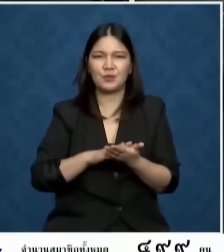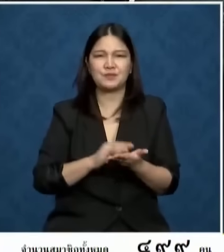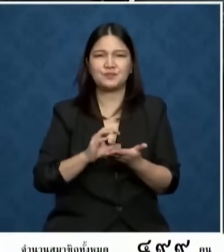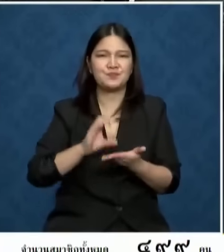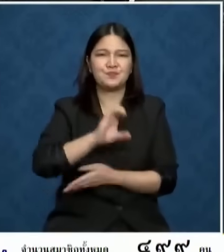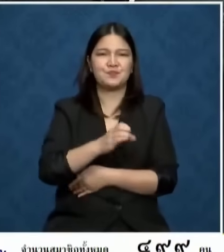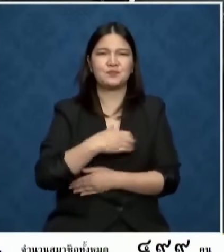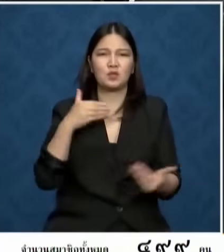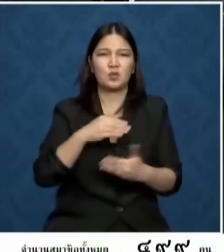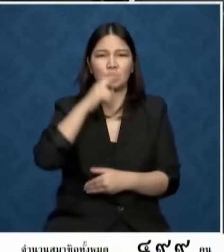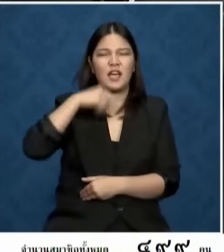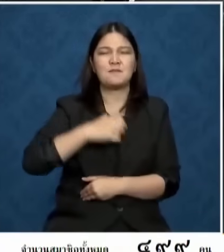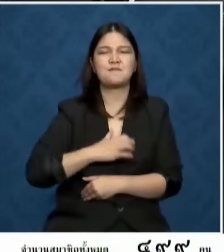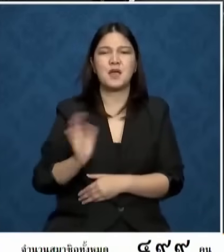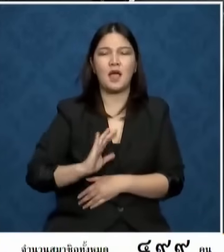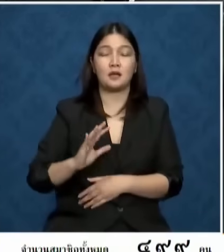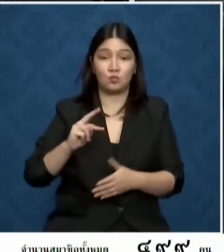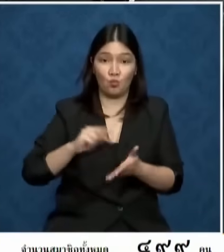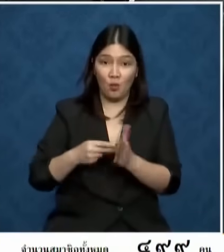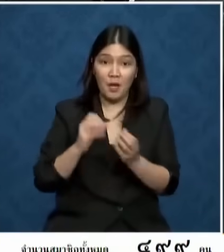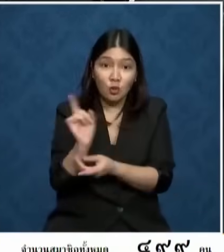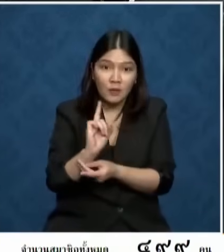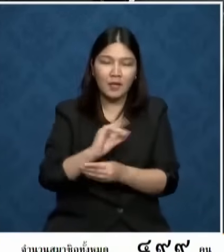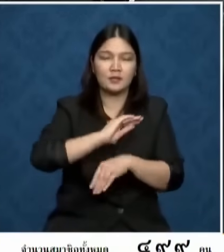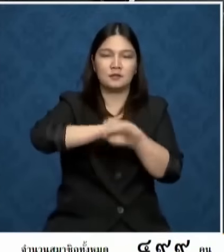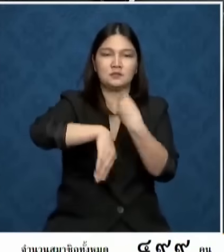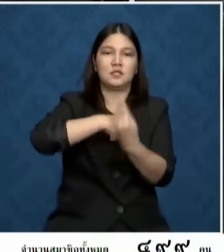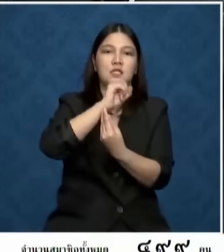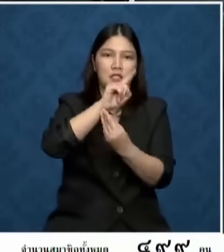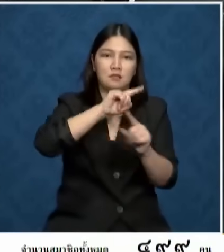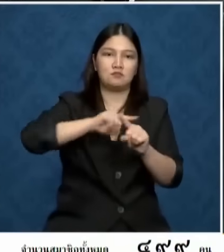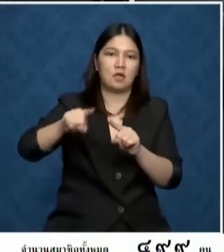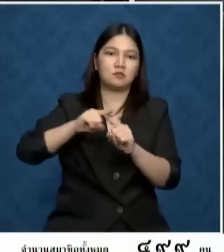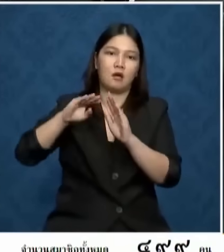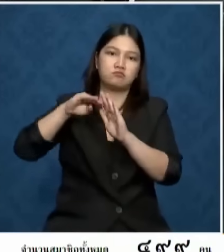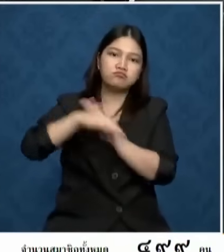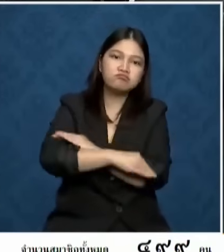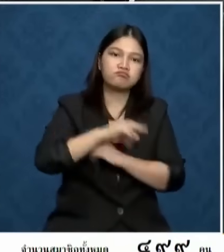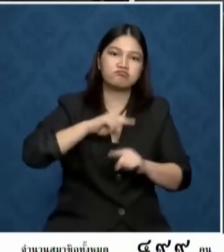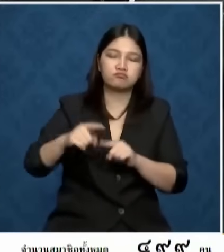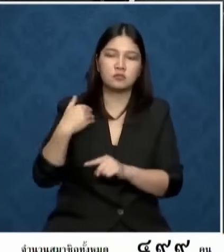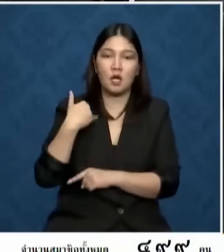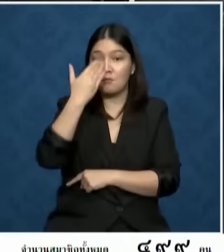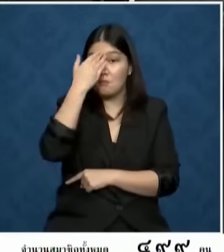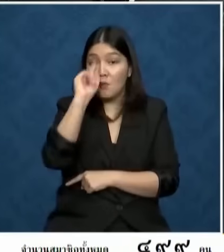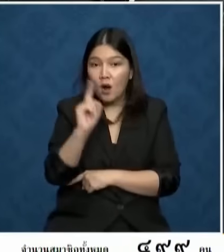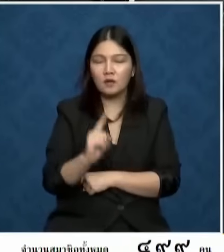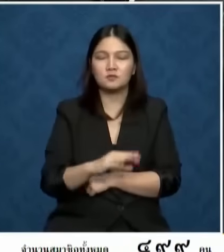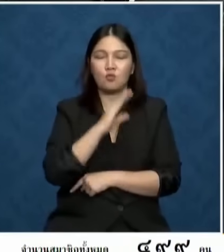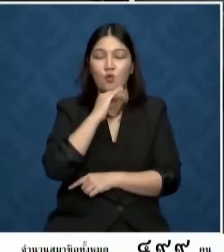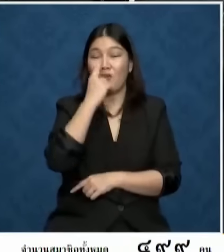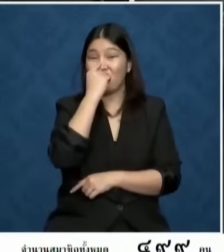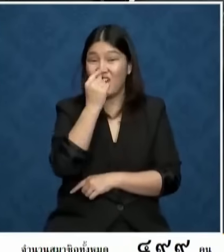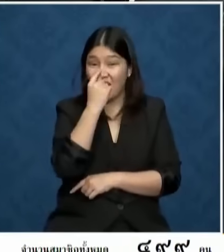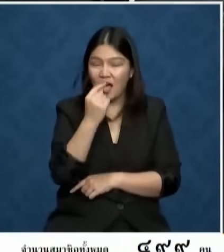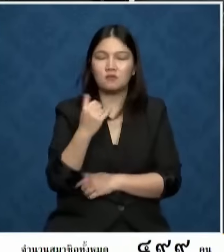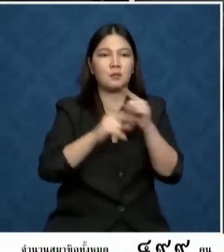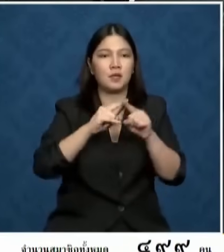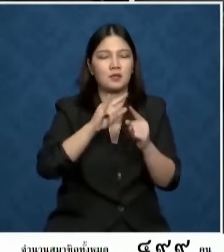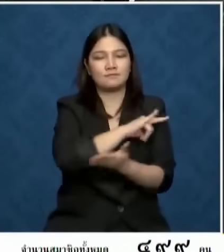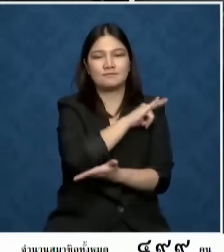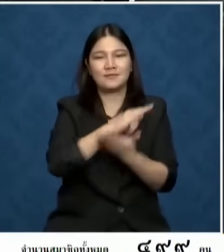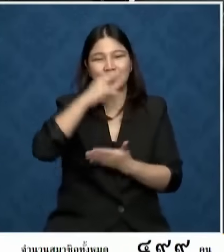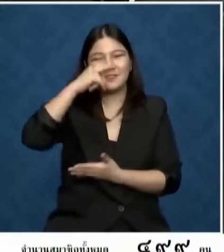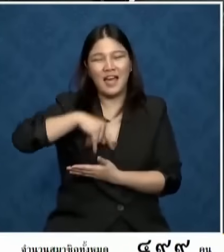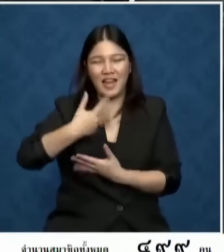ท่านามันเกิดกับเม็ดเงินที่จะมาลงทุนจากต่างชาติที่ทุกครั้งจะเข้ามาลงทุนต้องคิดว่าจะต้องมาติดสินบนหน่วยงานของไทย